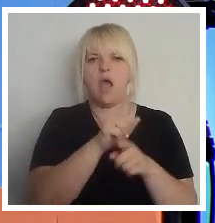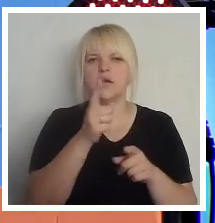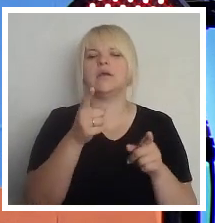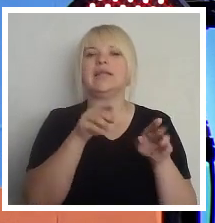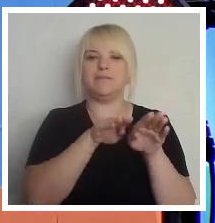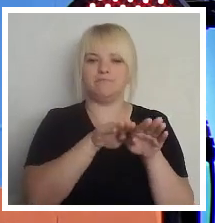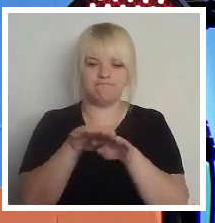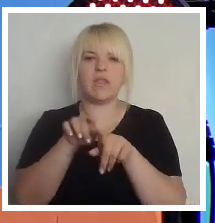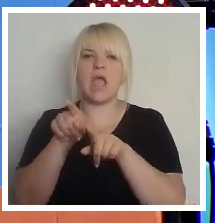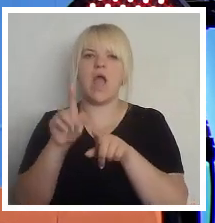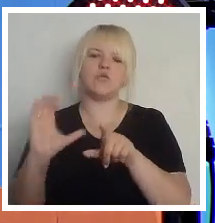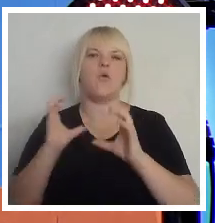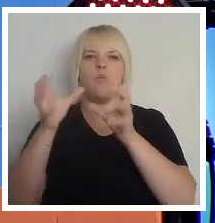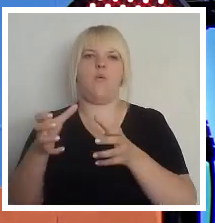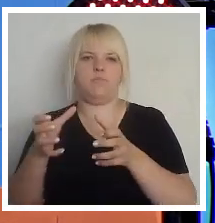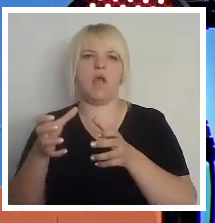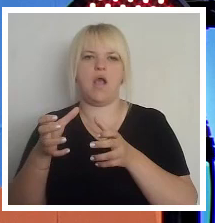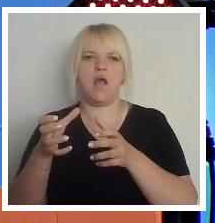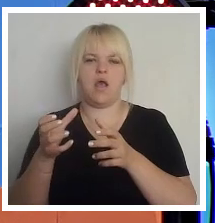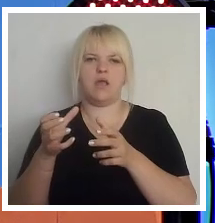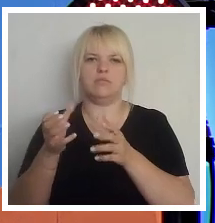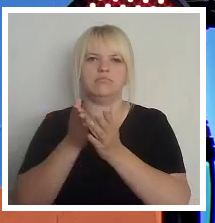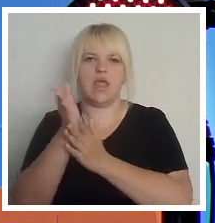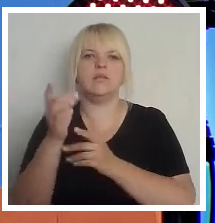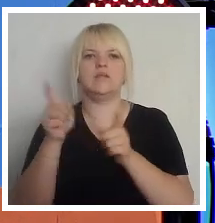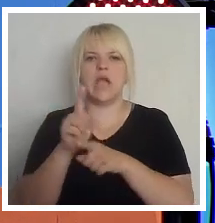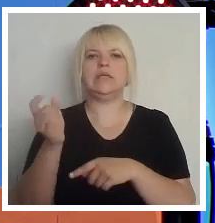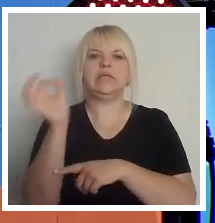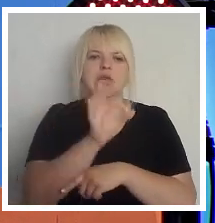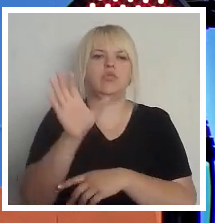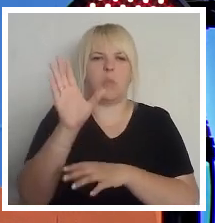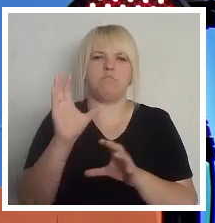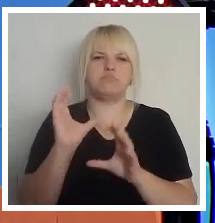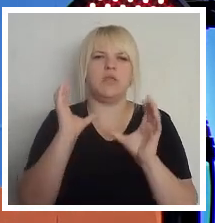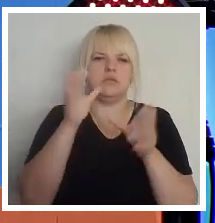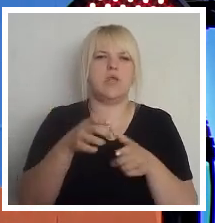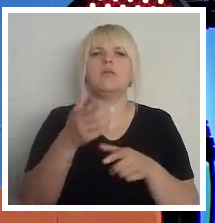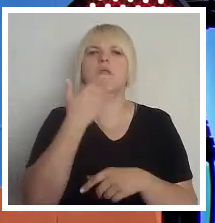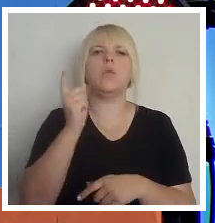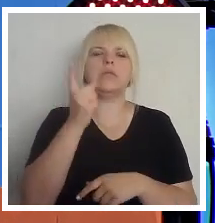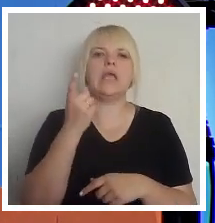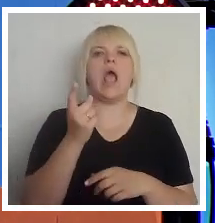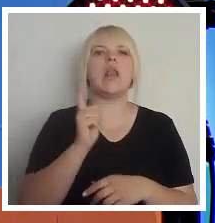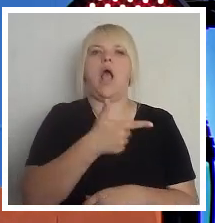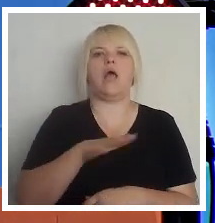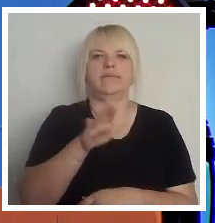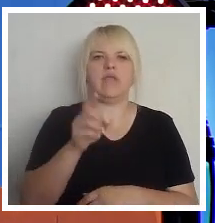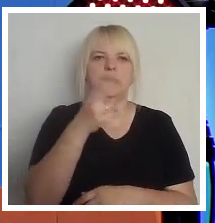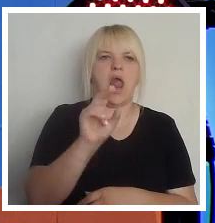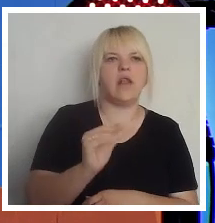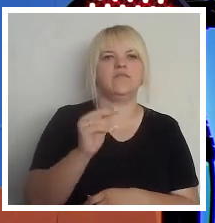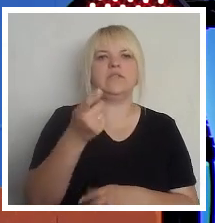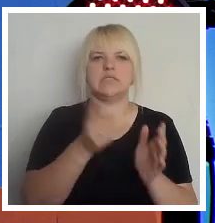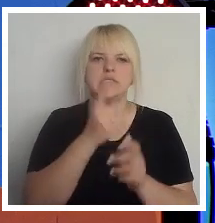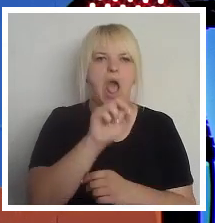tādu globālu tendenci visā arī rietumu mediju pasaulē. Tas nav tikai Latvijā, kad tur Delfi, TVNet, Santa, vēl kāds